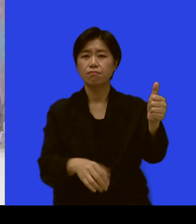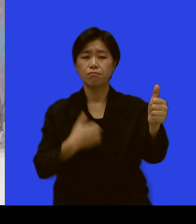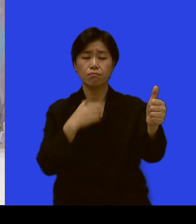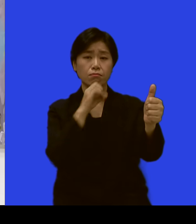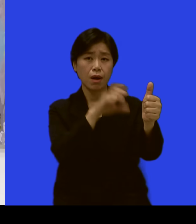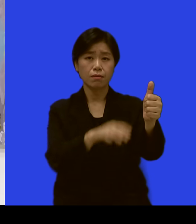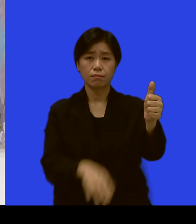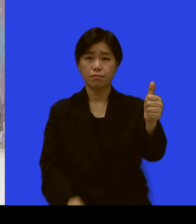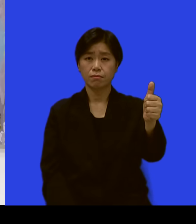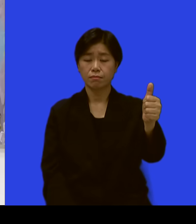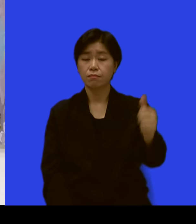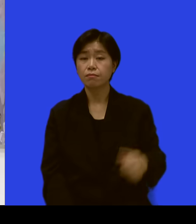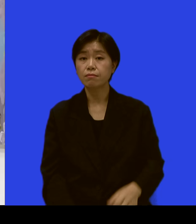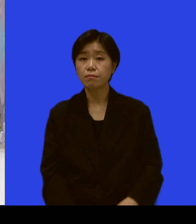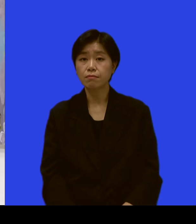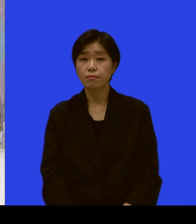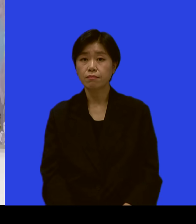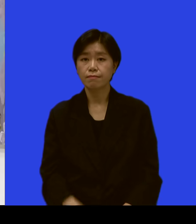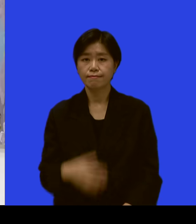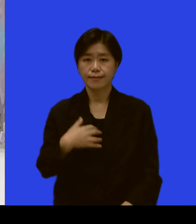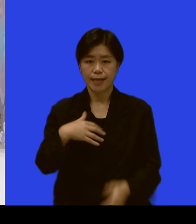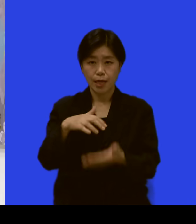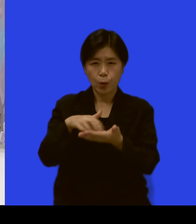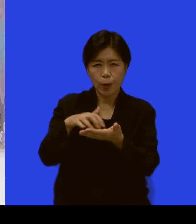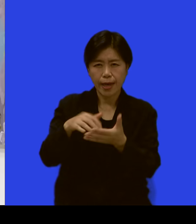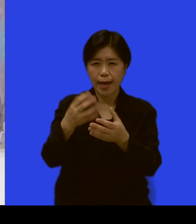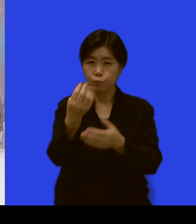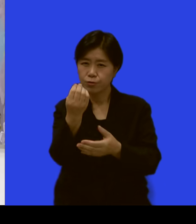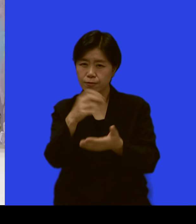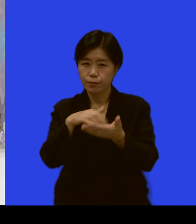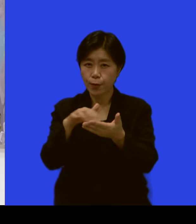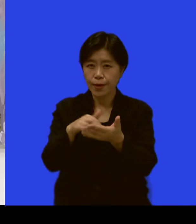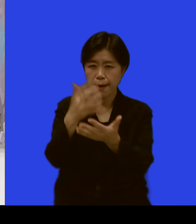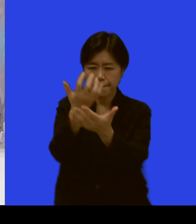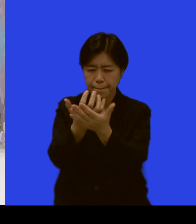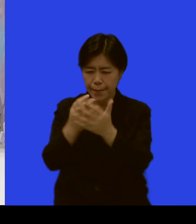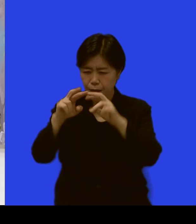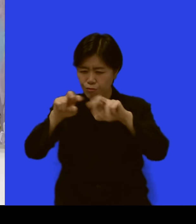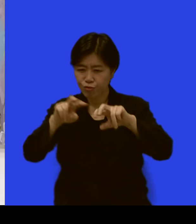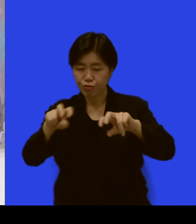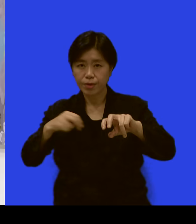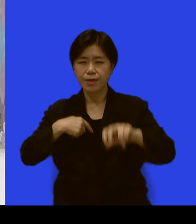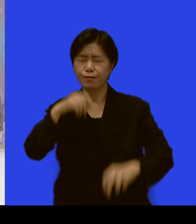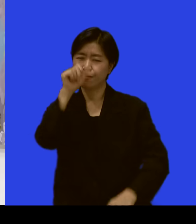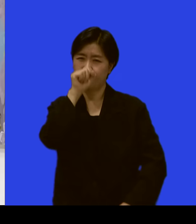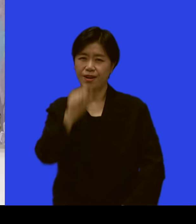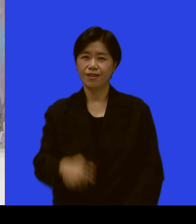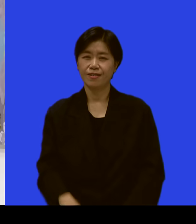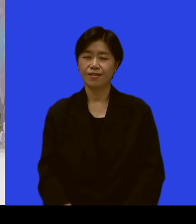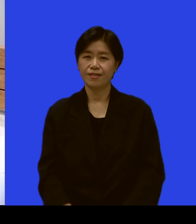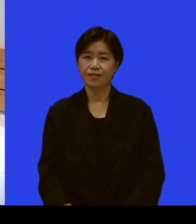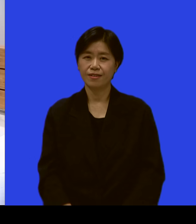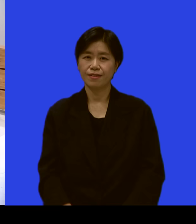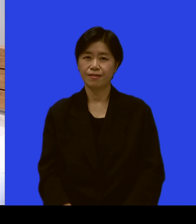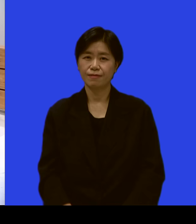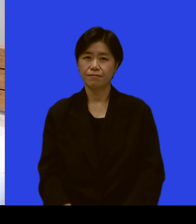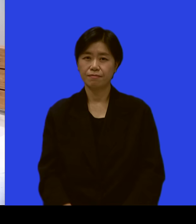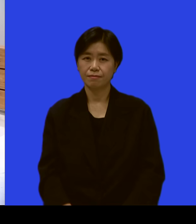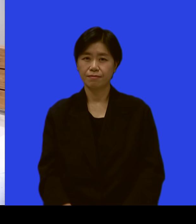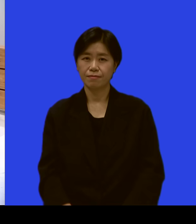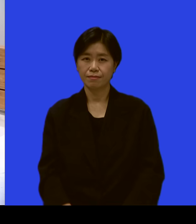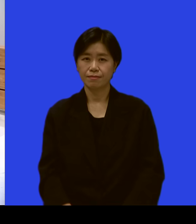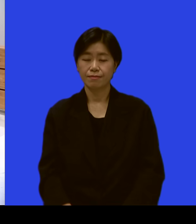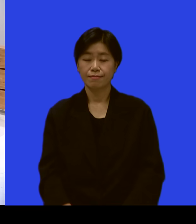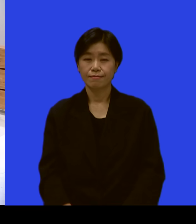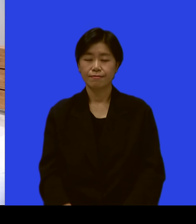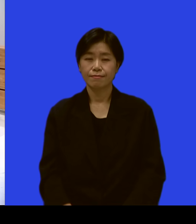얘기를 했어요. 얼마나 제가 또 막 통계 이런 거 되게 좋아하거든요. 아. 통계, 그 분석 뭐 이런 걸 되게 좋아해요. 그래서 숫자 놓고 막